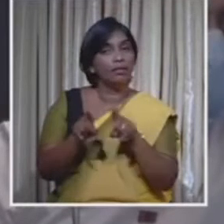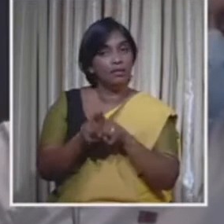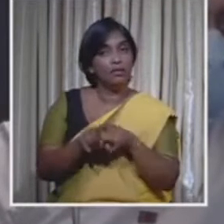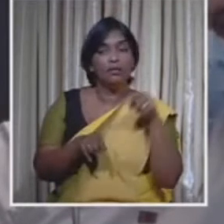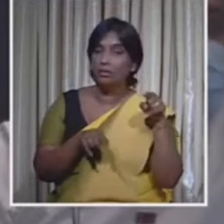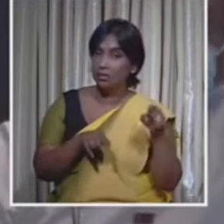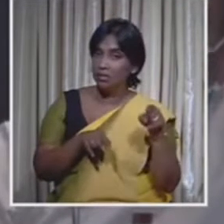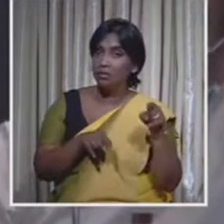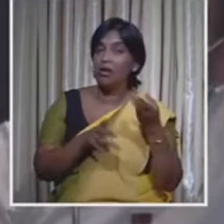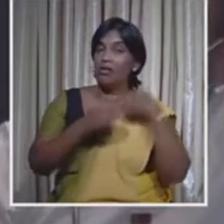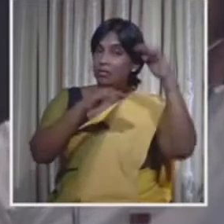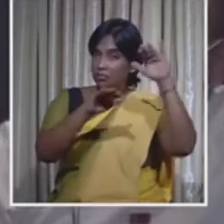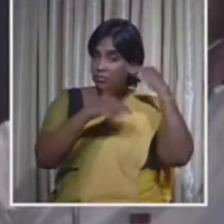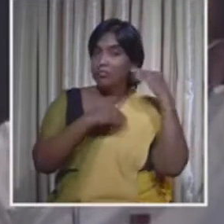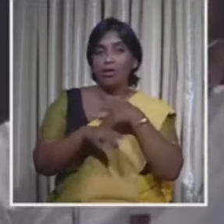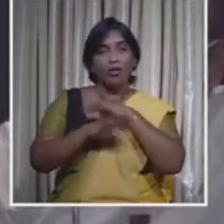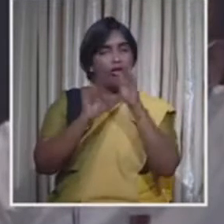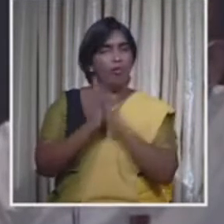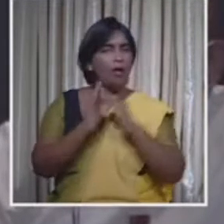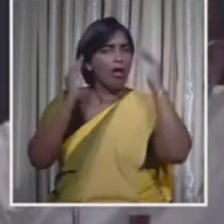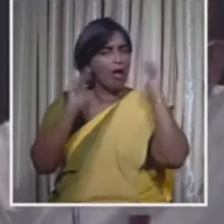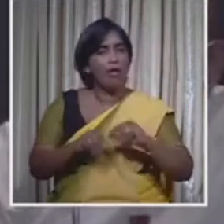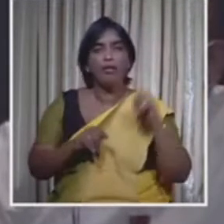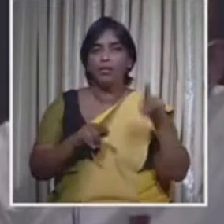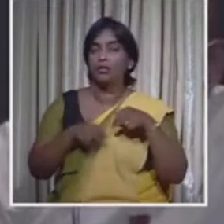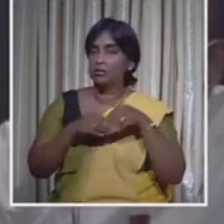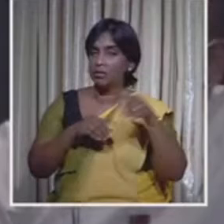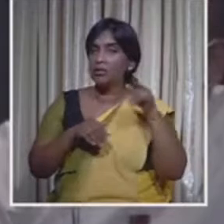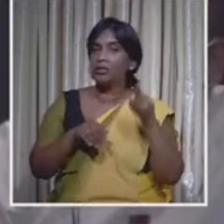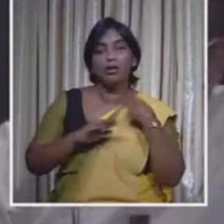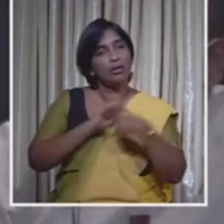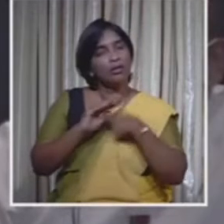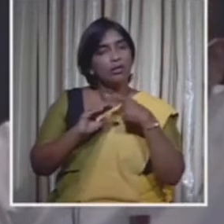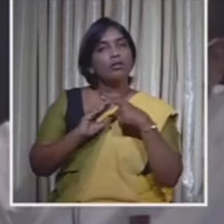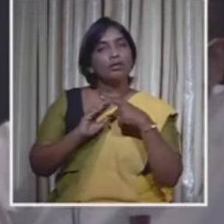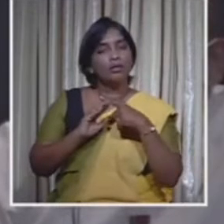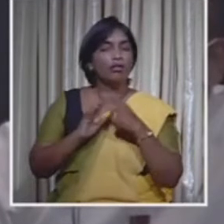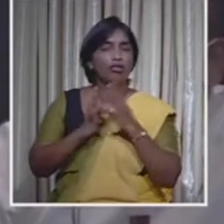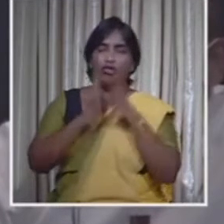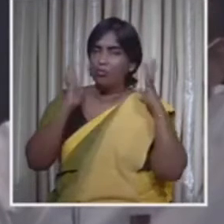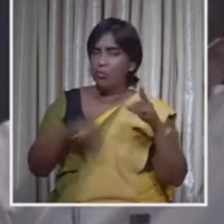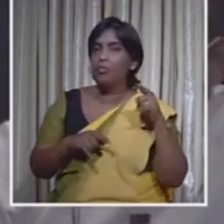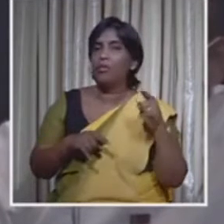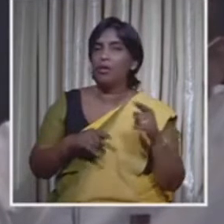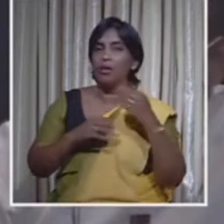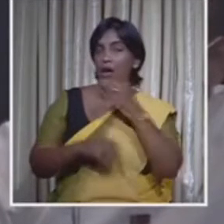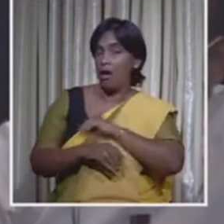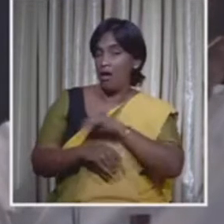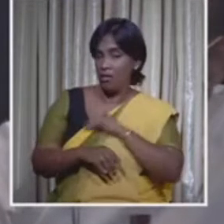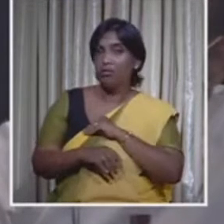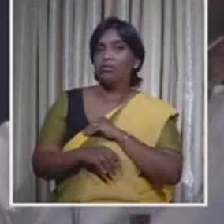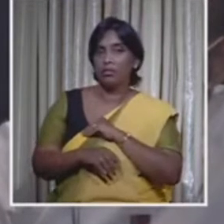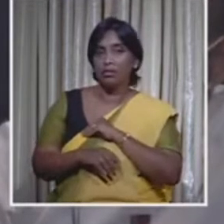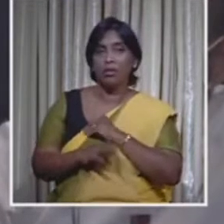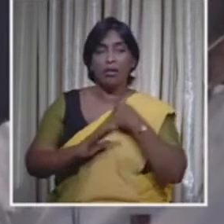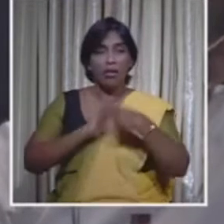මේ ආනයන සීමා කිරීම හරහා මේ වෙනකොට මේ රටේ මහා විශාල ආදායමක්